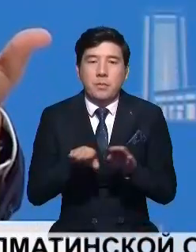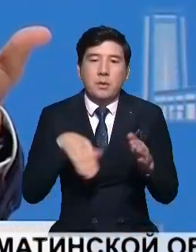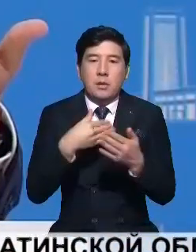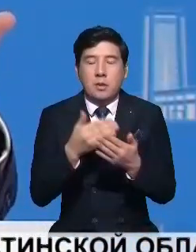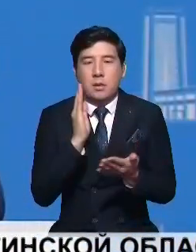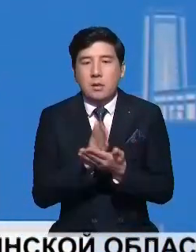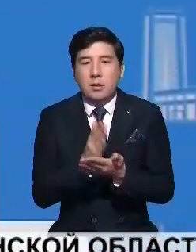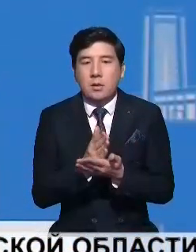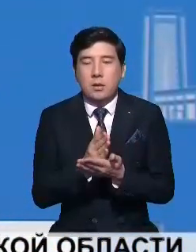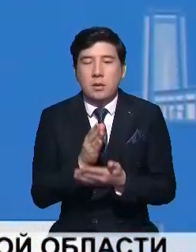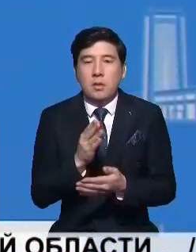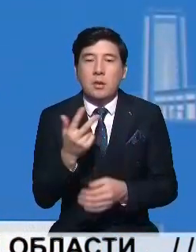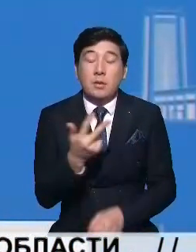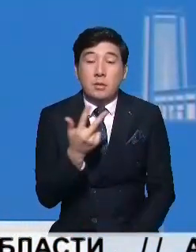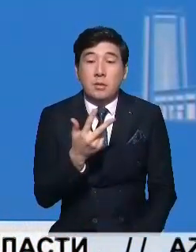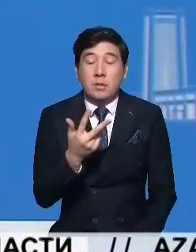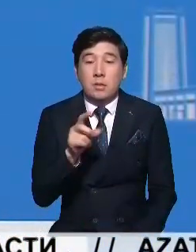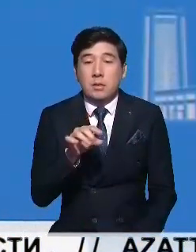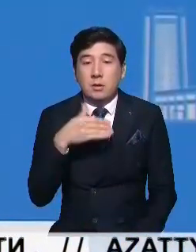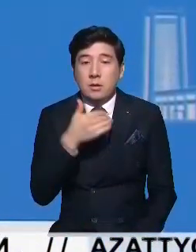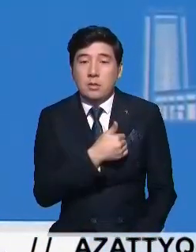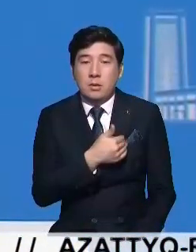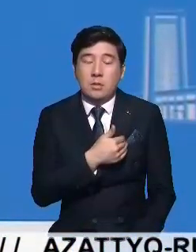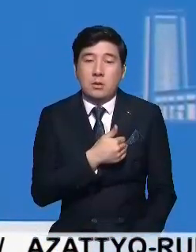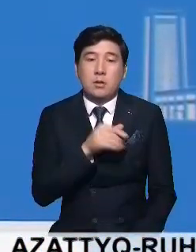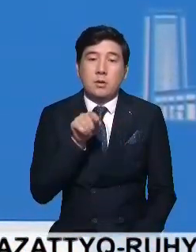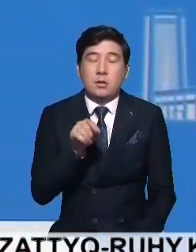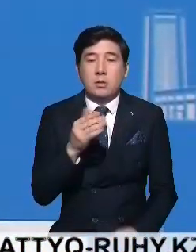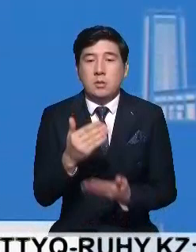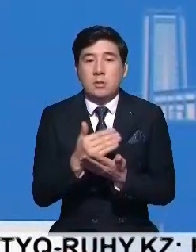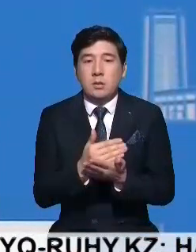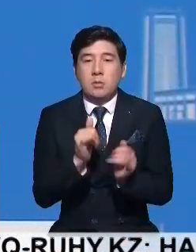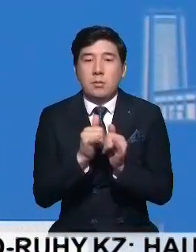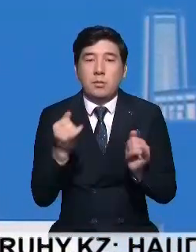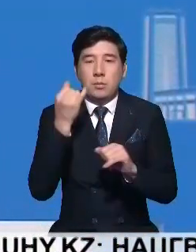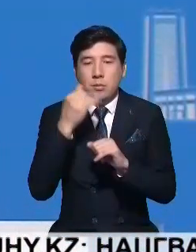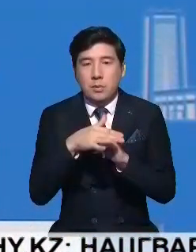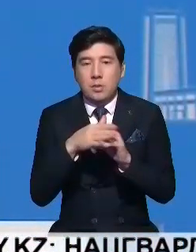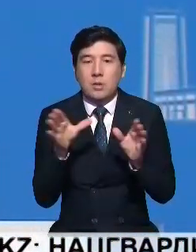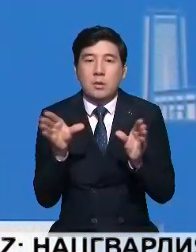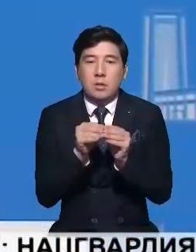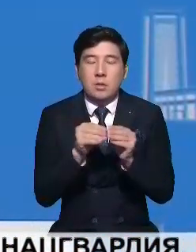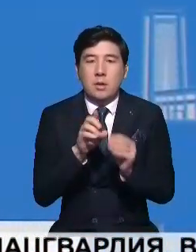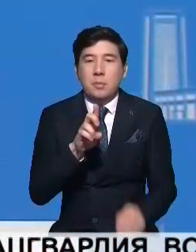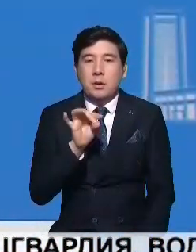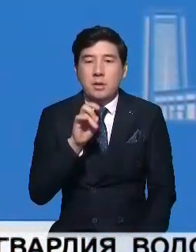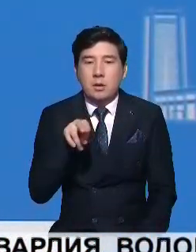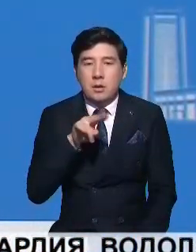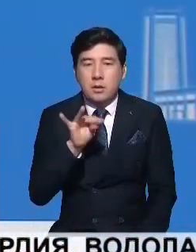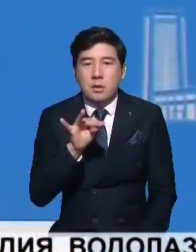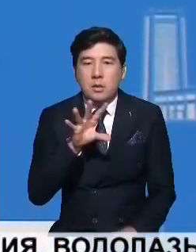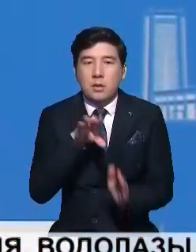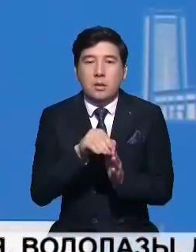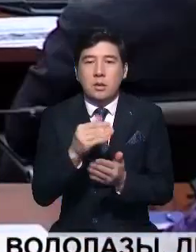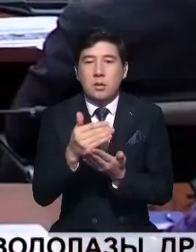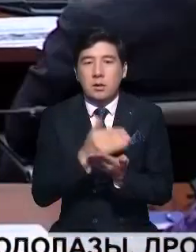То есть, и в-третьих, мы хотим все-таки сделать более понятный единый бренд для всех наших IT-компаний